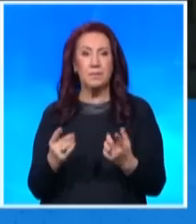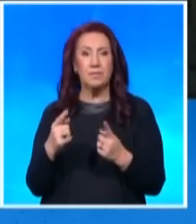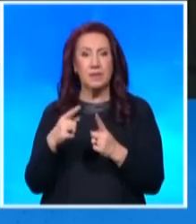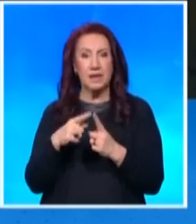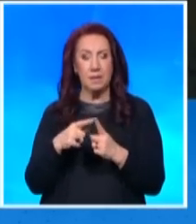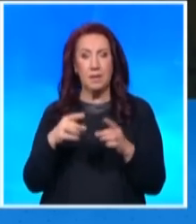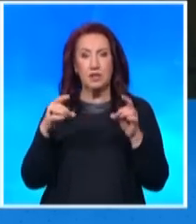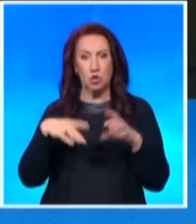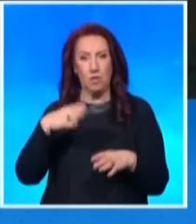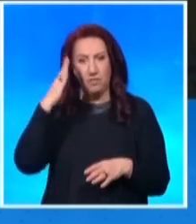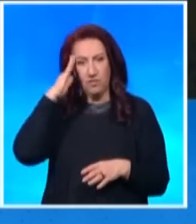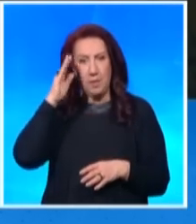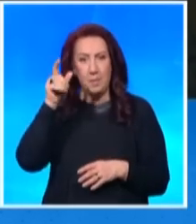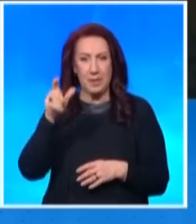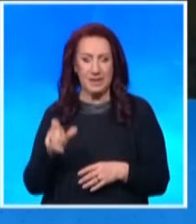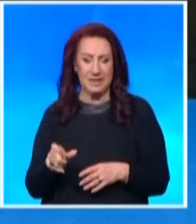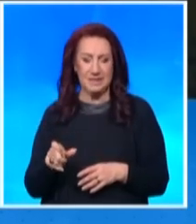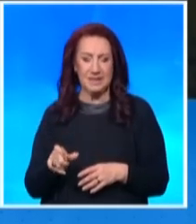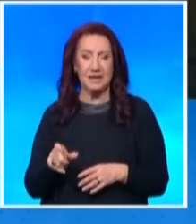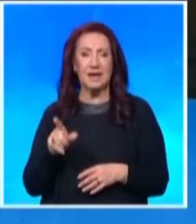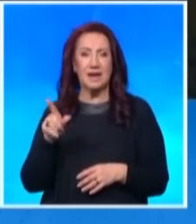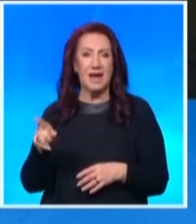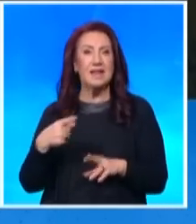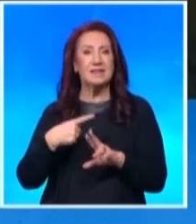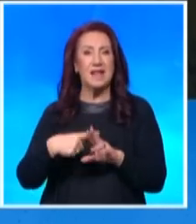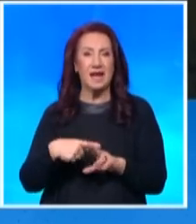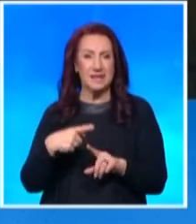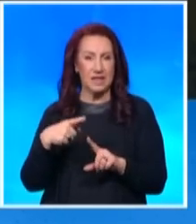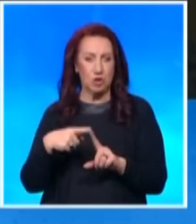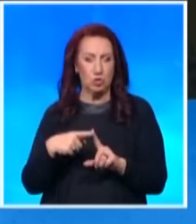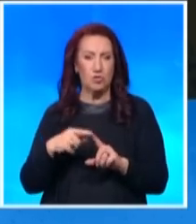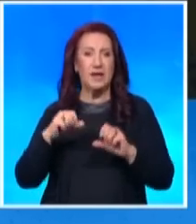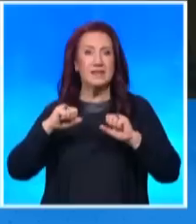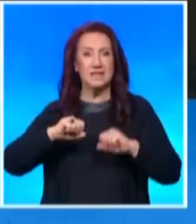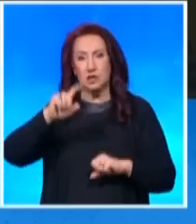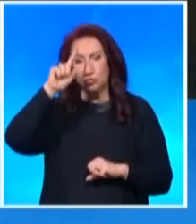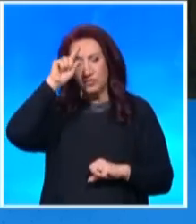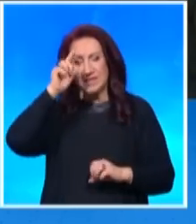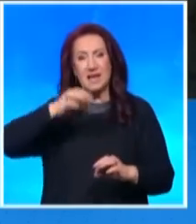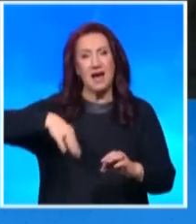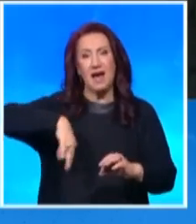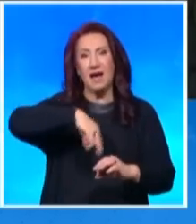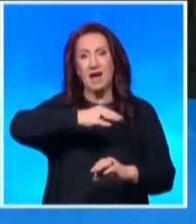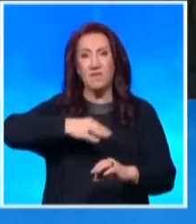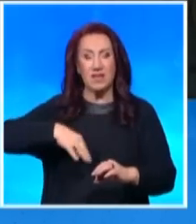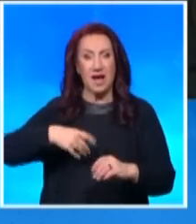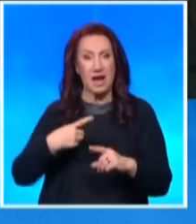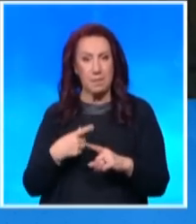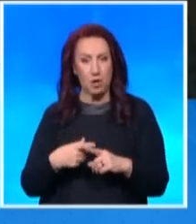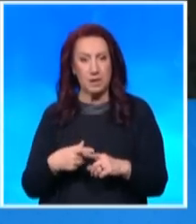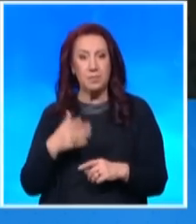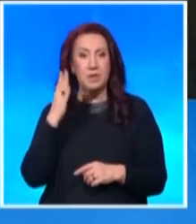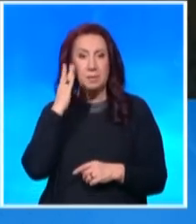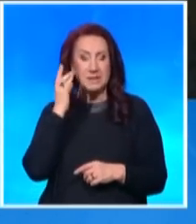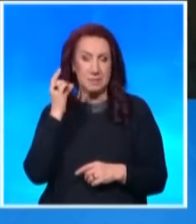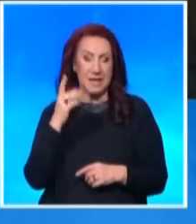новият министър, а именно диригентът Найден Тодоров, директорът на Софийската филхармония. Министър-председателят Гълъб